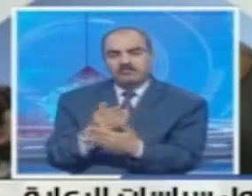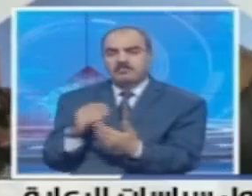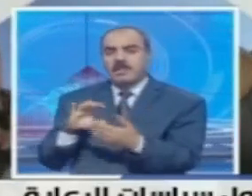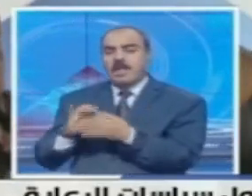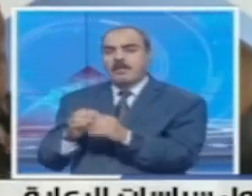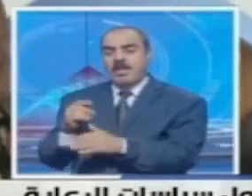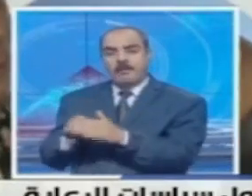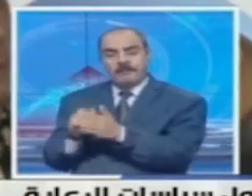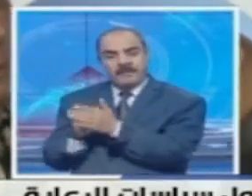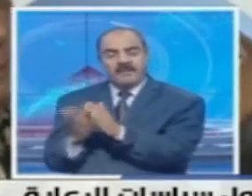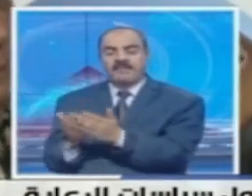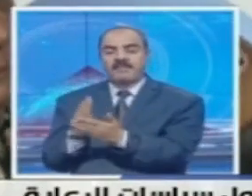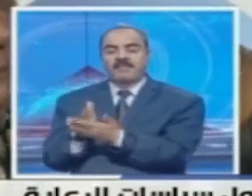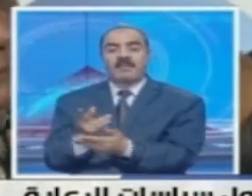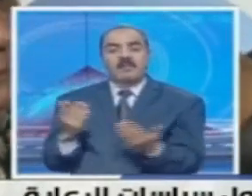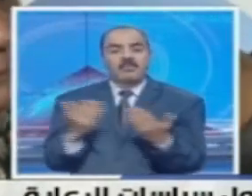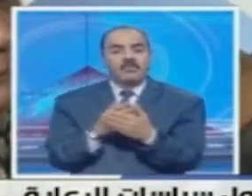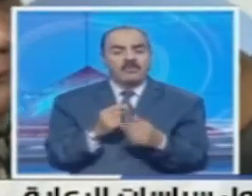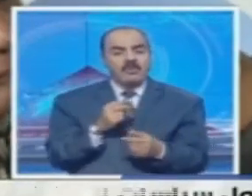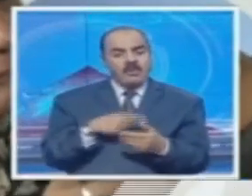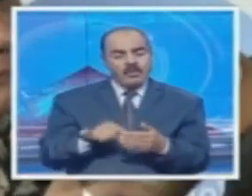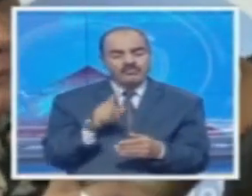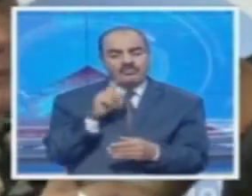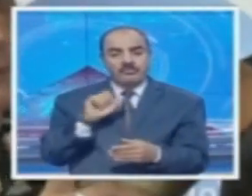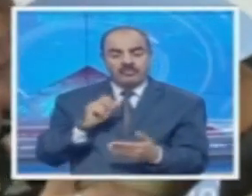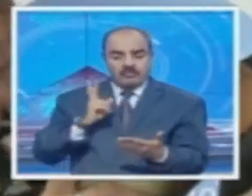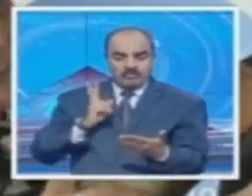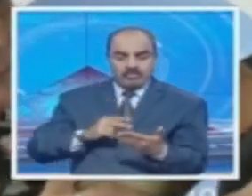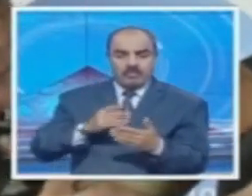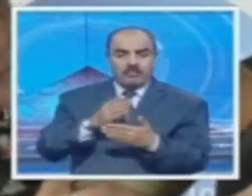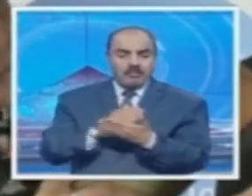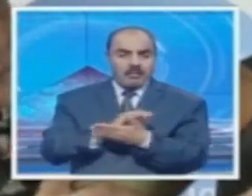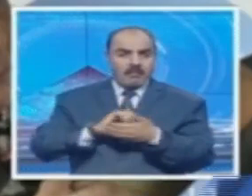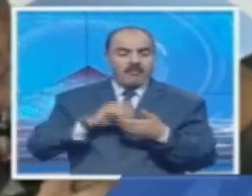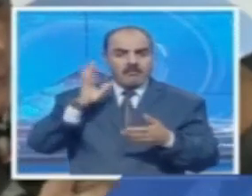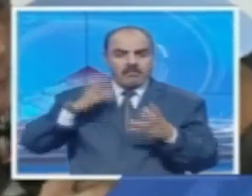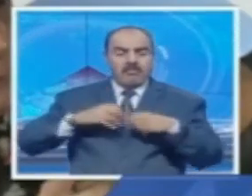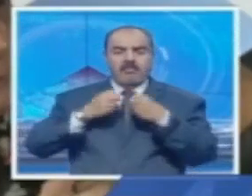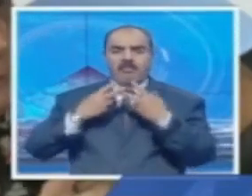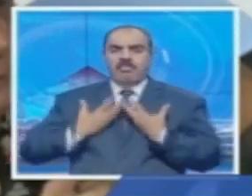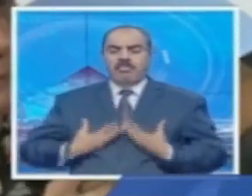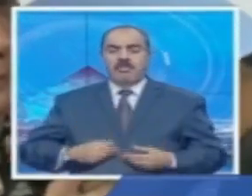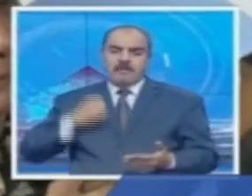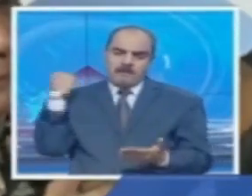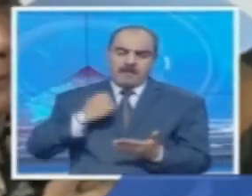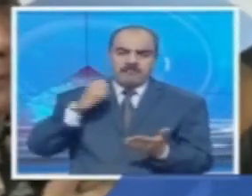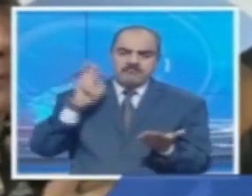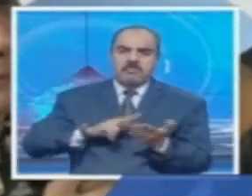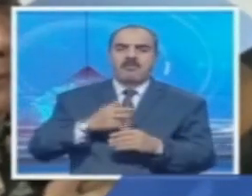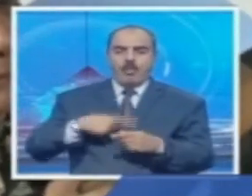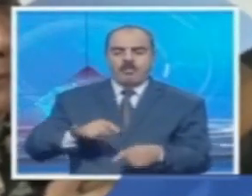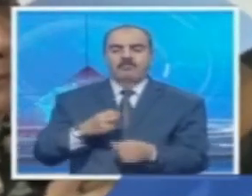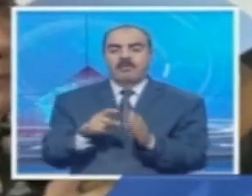مشروع قانون الرعاية البديلة اللي قريبا بإذن الله سيعرض على مجلس الوزراء ثم مجلس النواب ثم مجلس الشيوخ تمهيدا لإقراره.